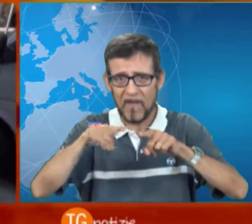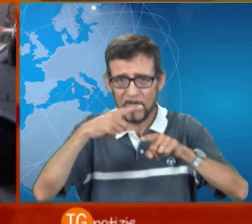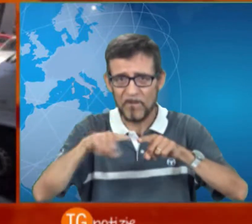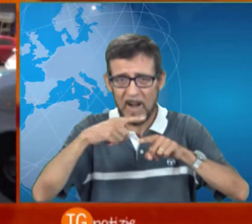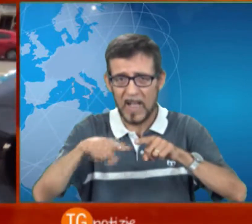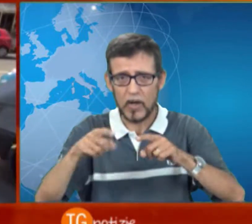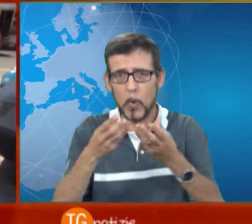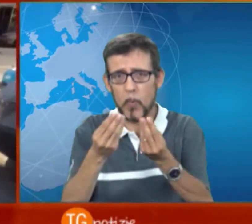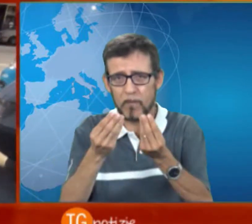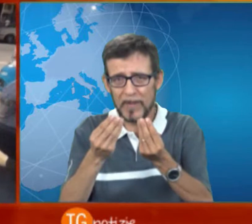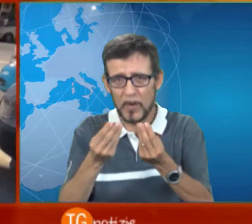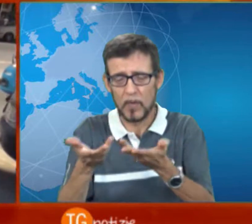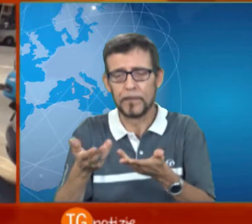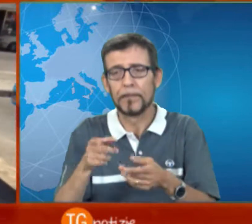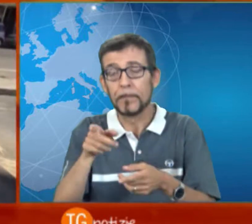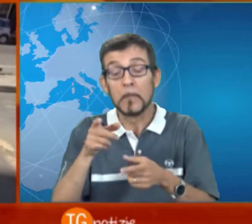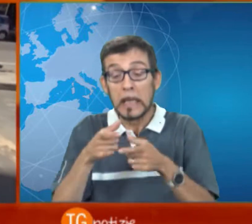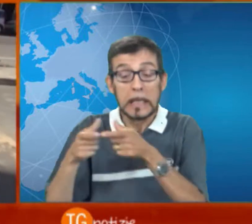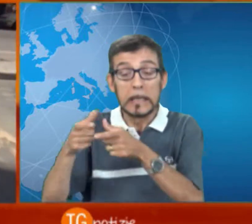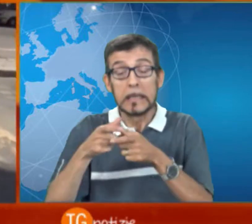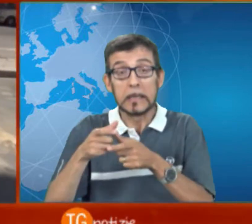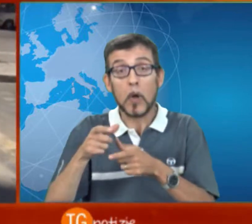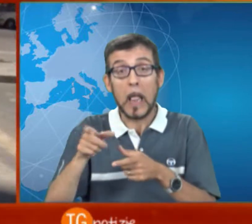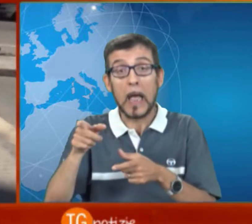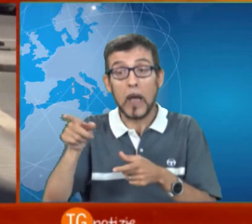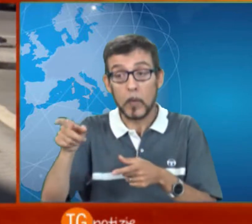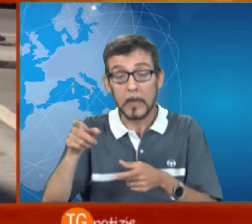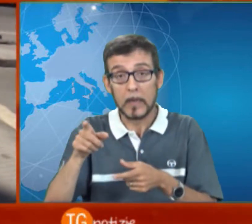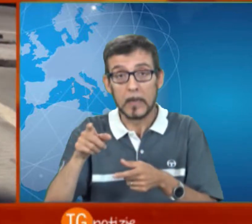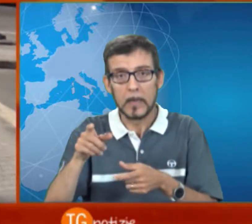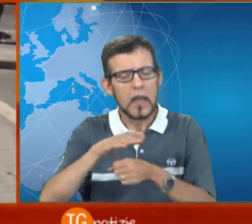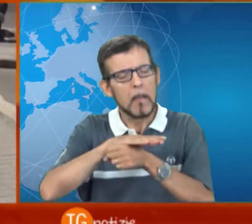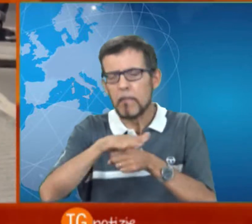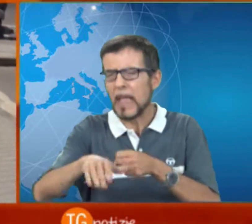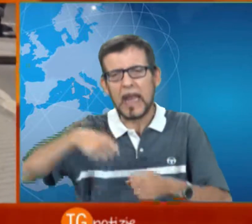l'isola ecologica di San Benedetto esattamente piena di